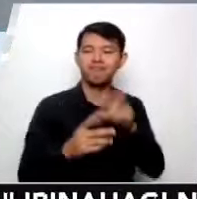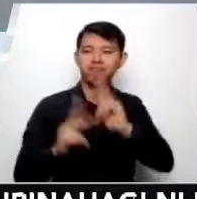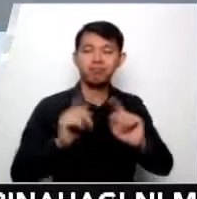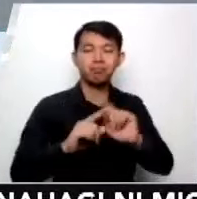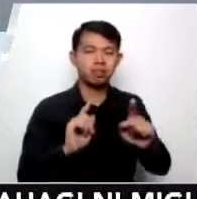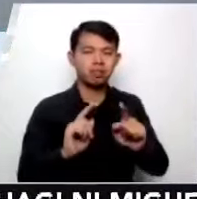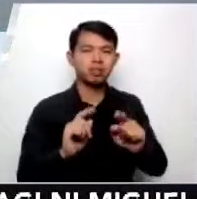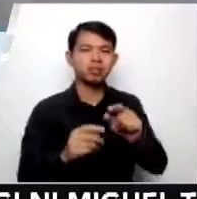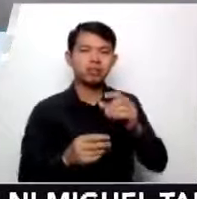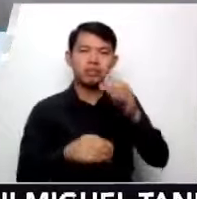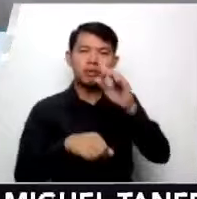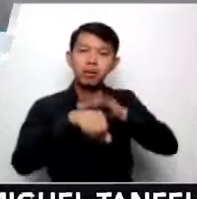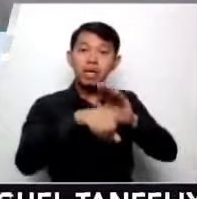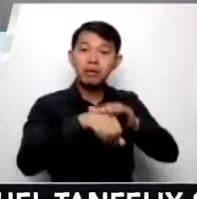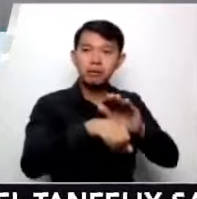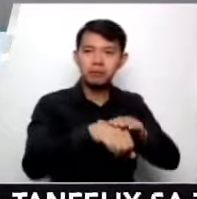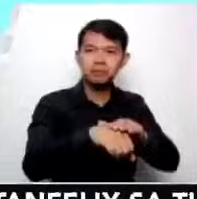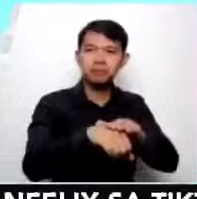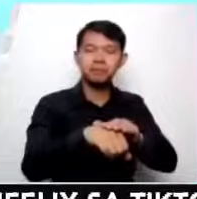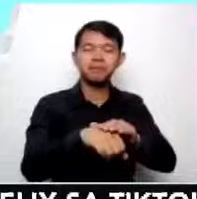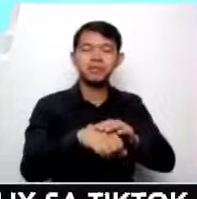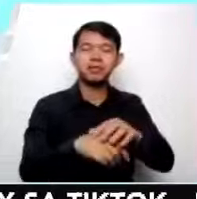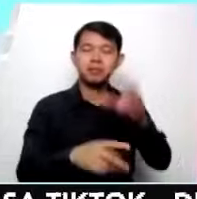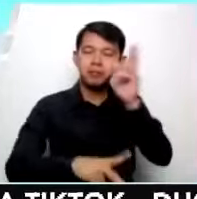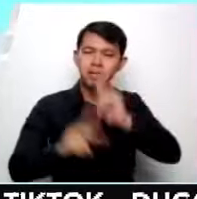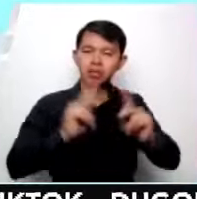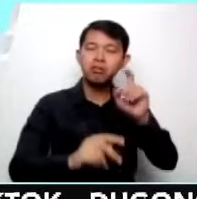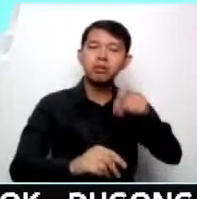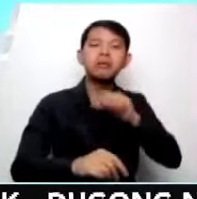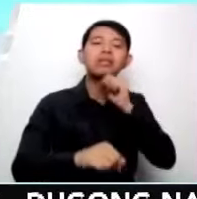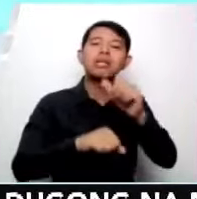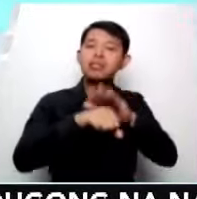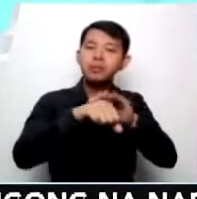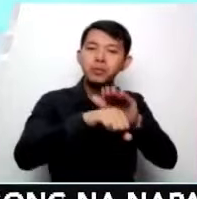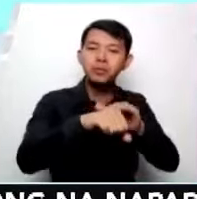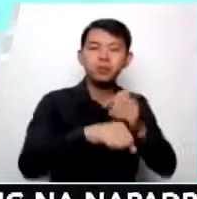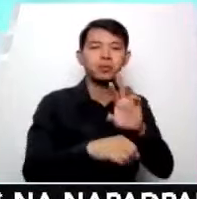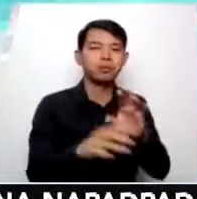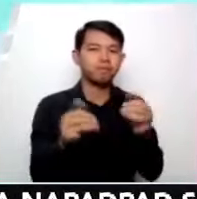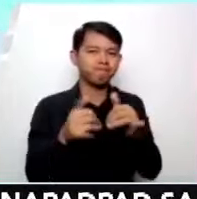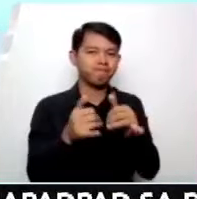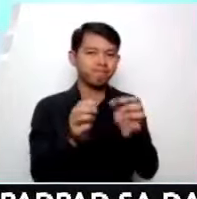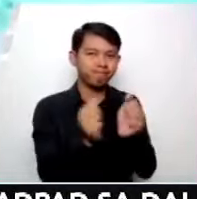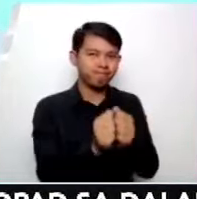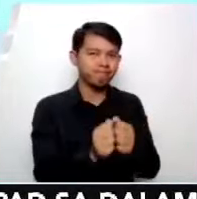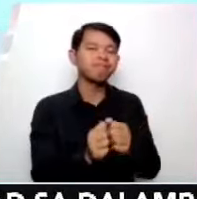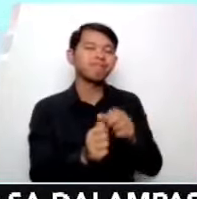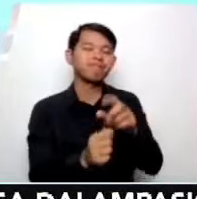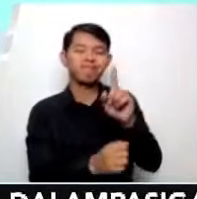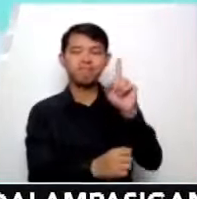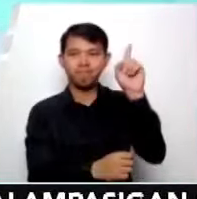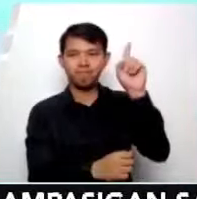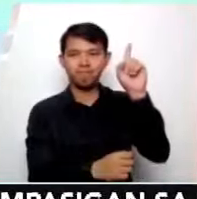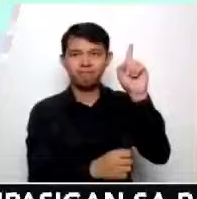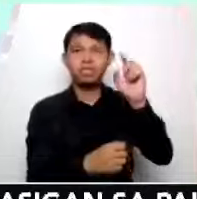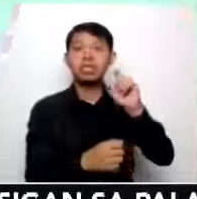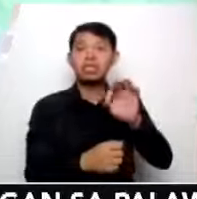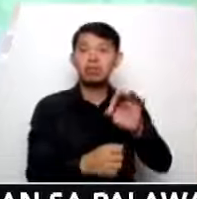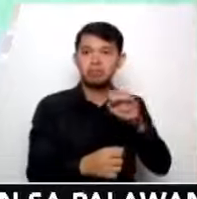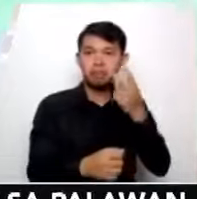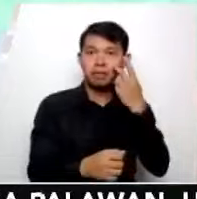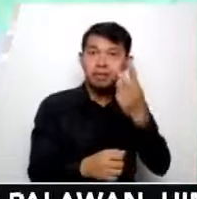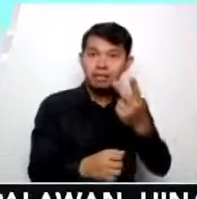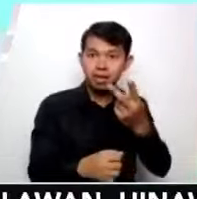nilalapitan, nilalaro o hinahawakan ang mga ito. Sakaling mapadpad sa mababaw na bahagi ng tubig, mas mainam daw